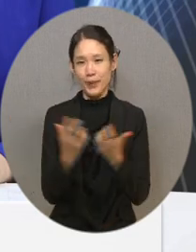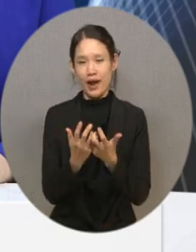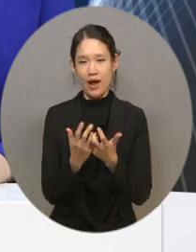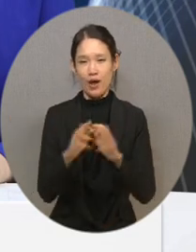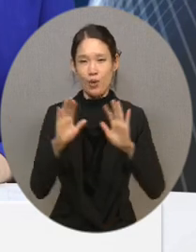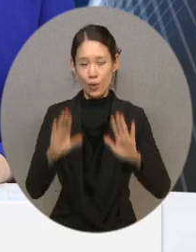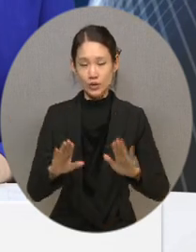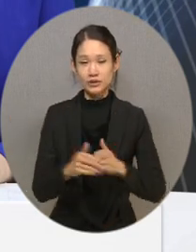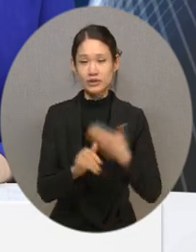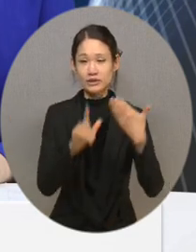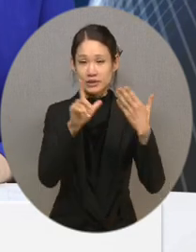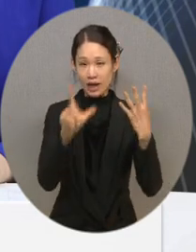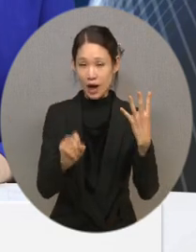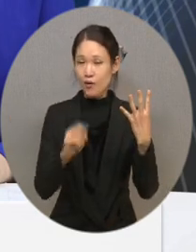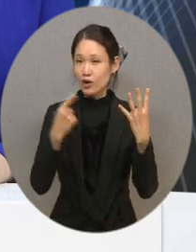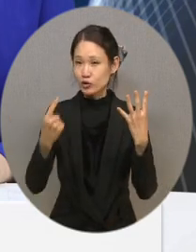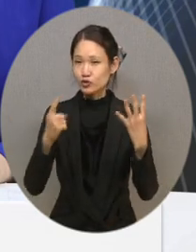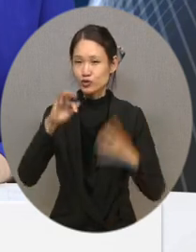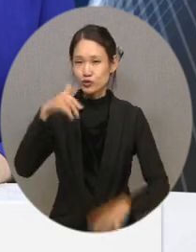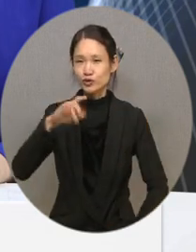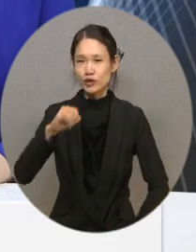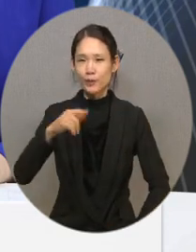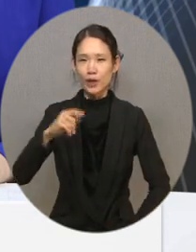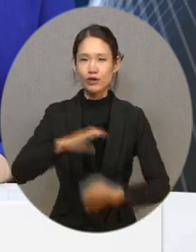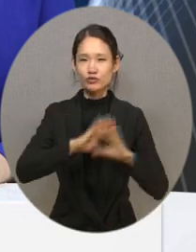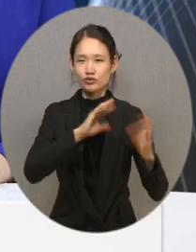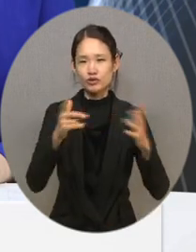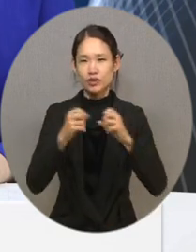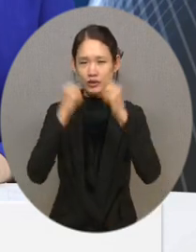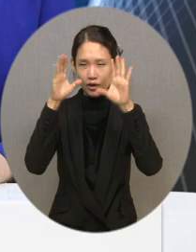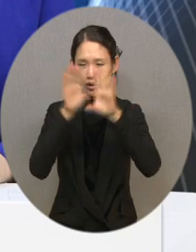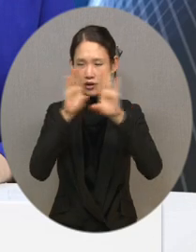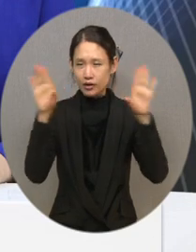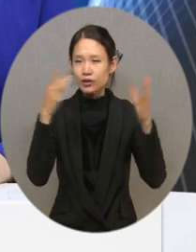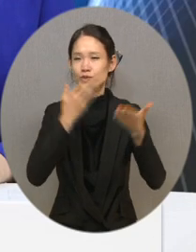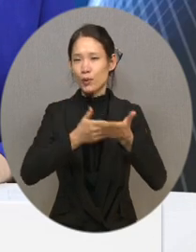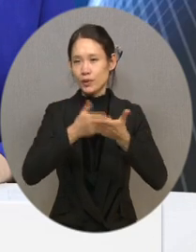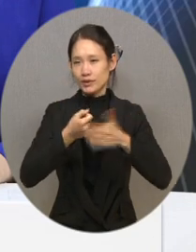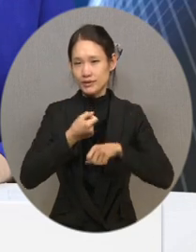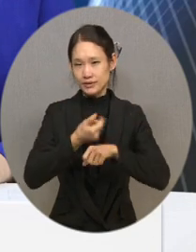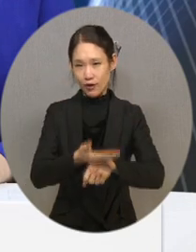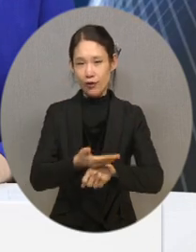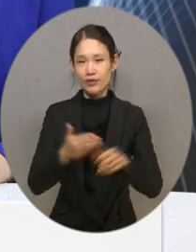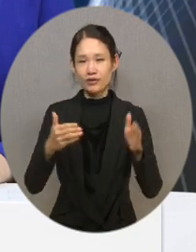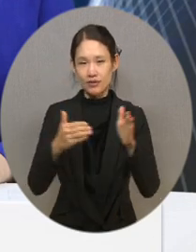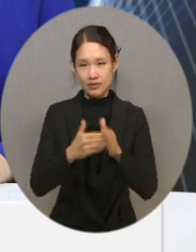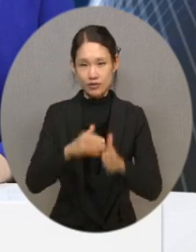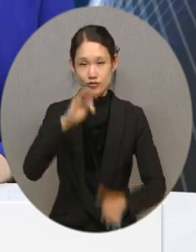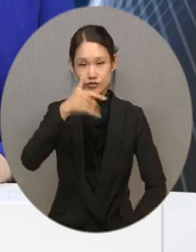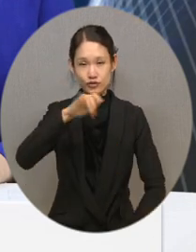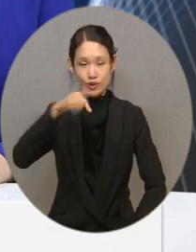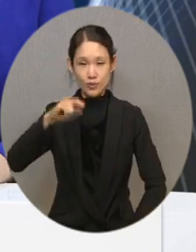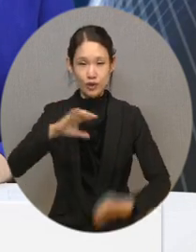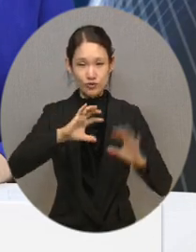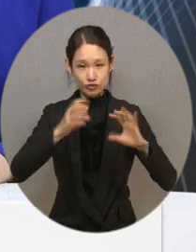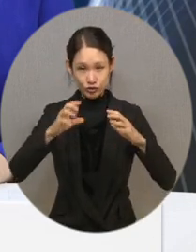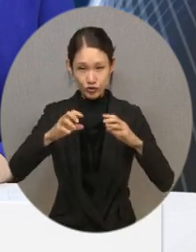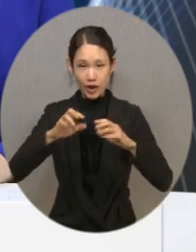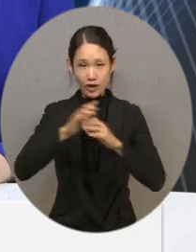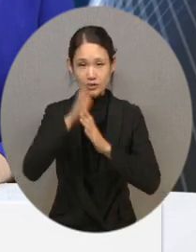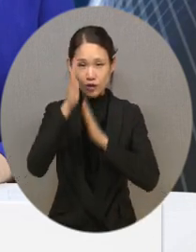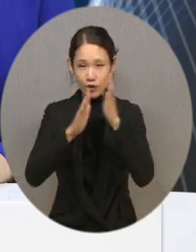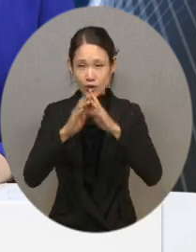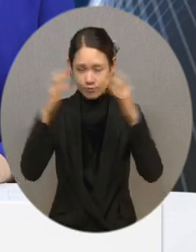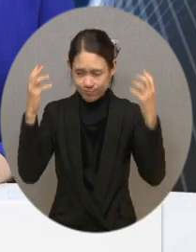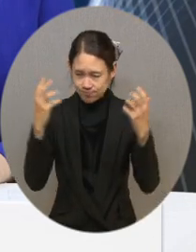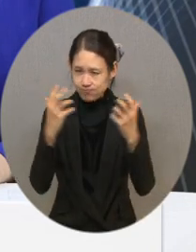4월 1일 순천만 국가정원 재개장 소식을 전했습니다. 순천만 국가정원은 만개한 봄꽃들과